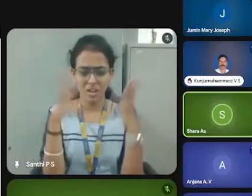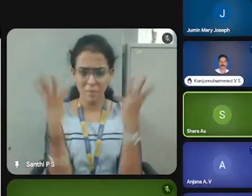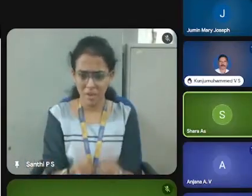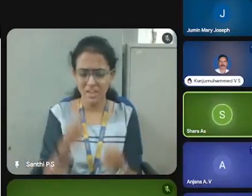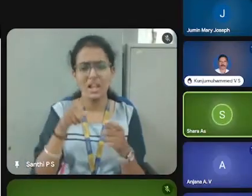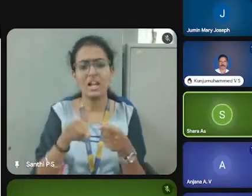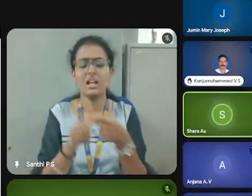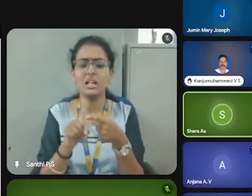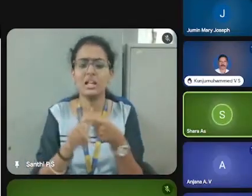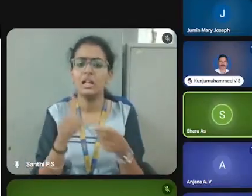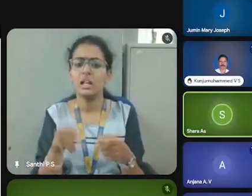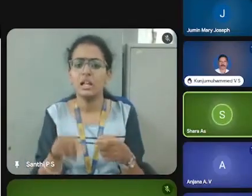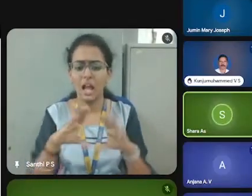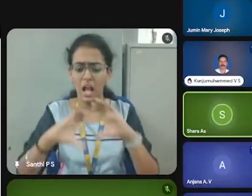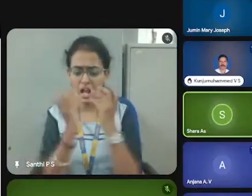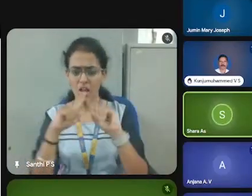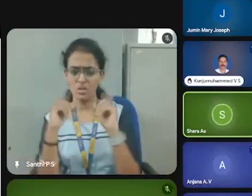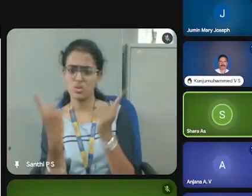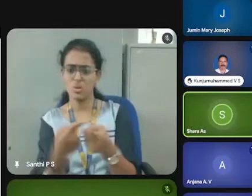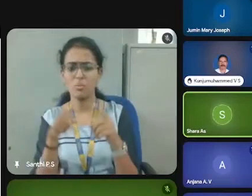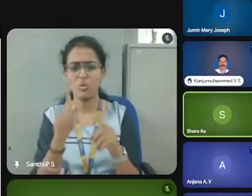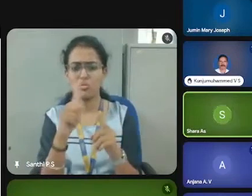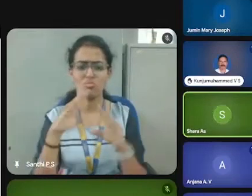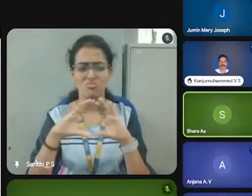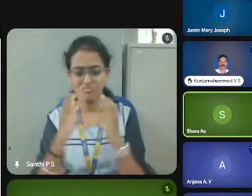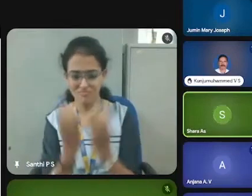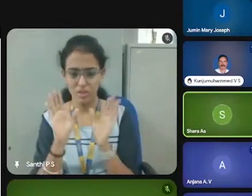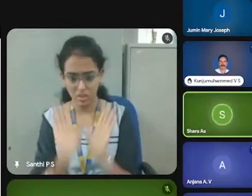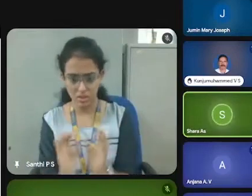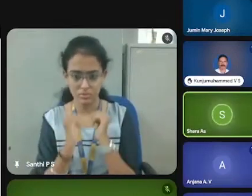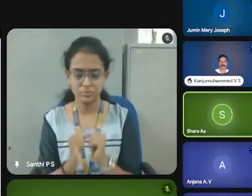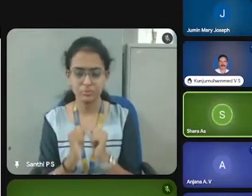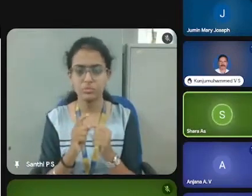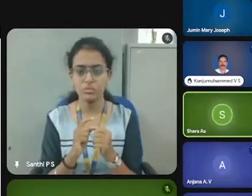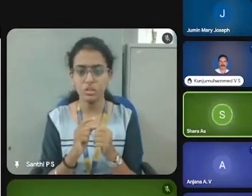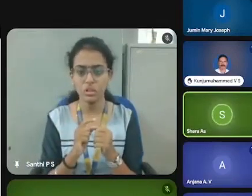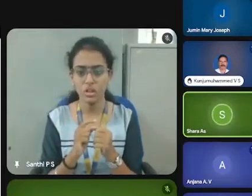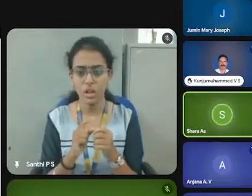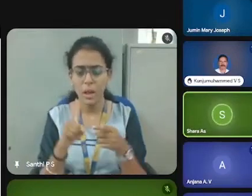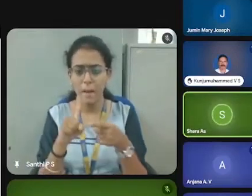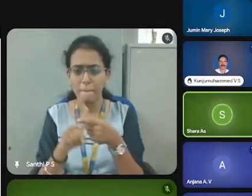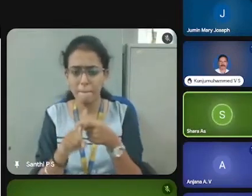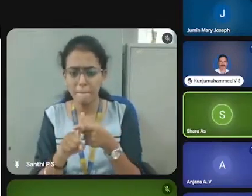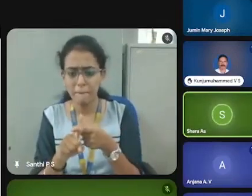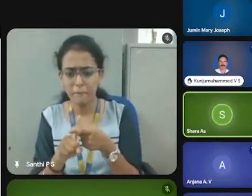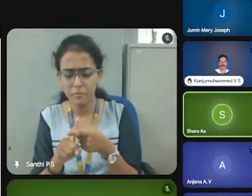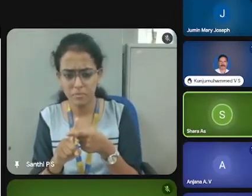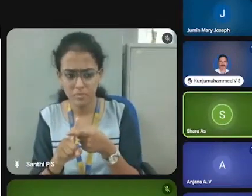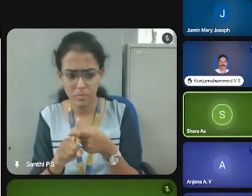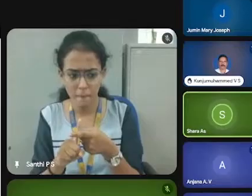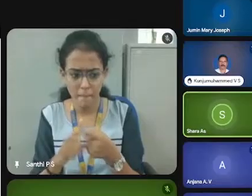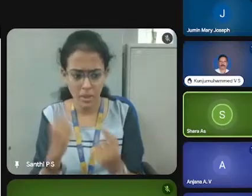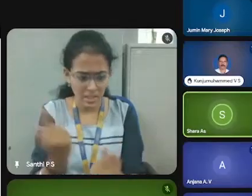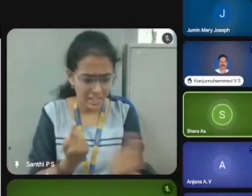ബുദ്ധിമുട്ടാണ്. ഇത് ക്ലാസ് റൂമുകളിൽ തന്നെയാണ് ഈ കുട്ടികൾ ഇരിക്കേണ്ടത്. അതായത് അവർക്ക് ഇൻഡിവിജ്വൽ എഡ്യൂക്കേഷൻ പ്ലാൻ അതാണ്